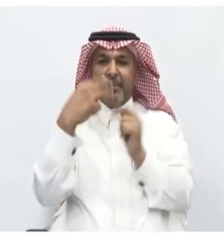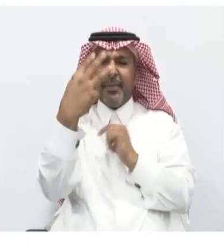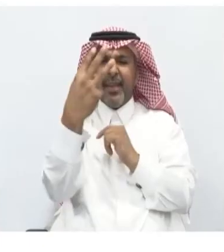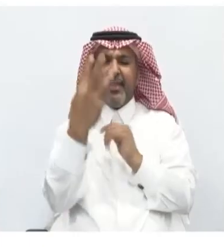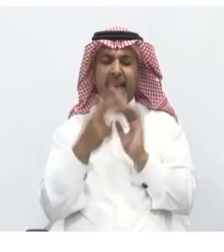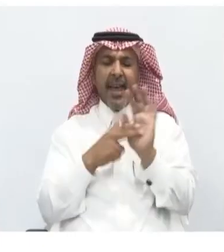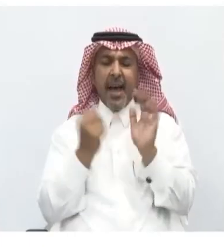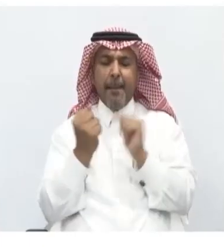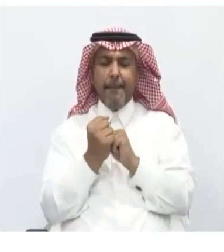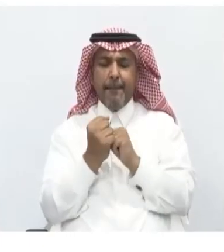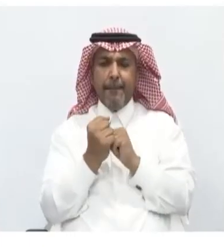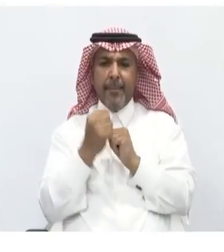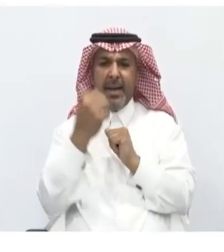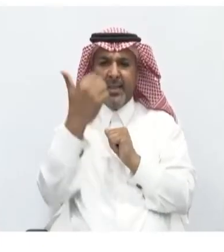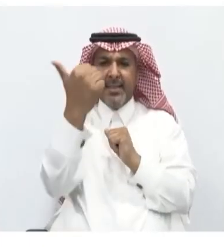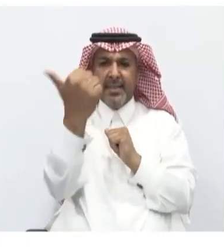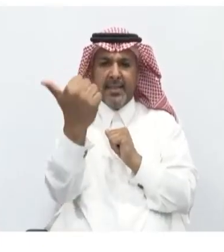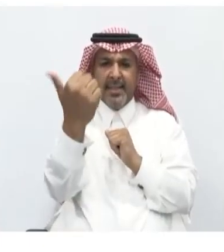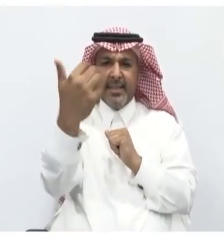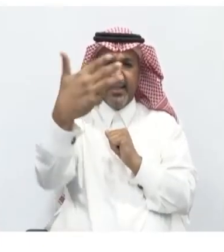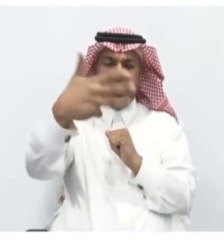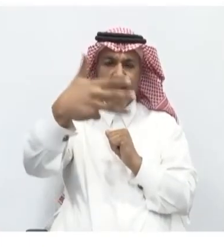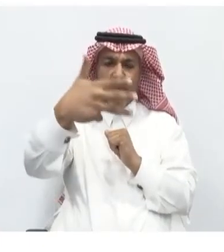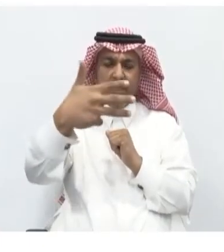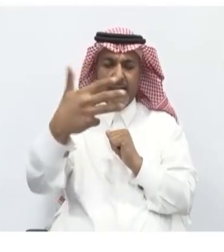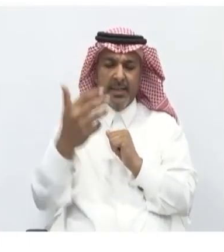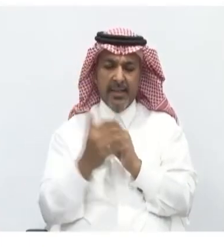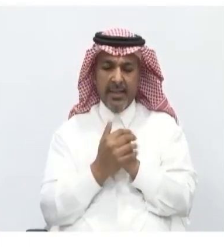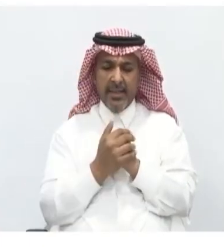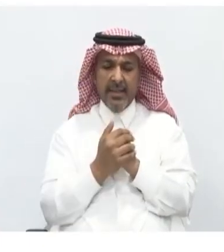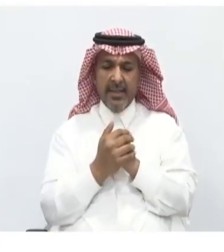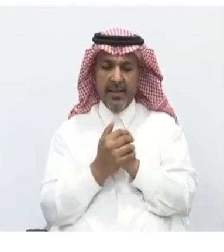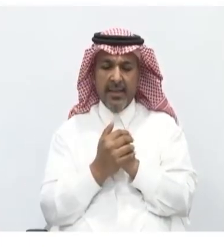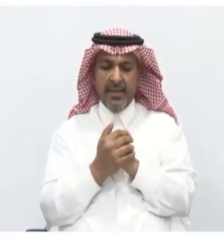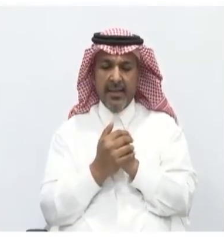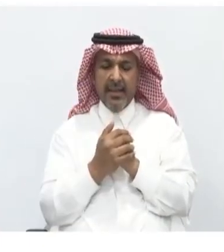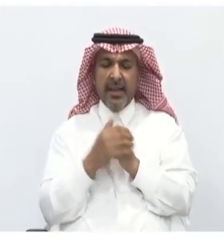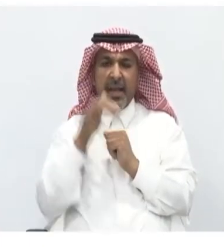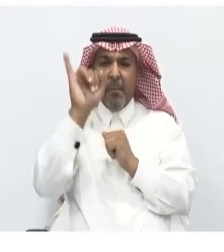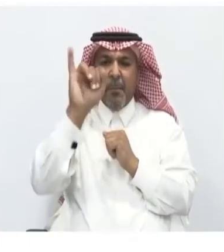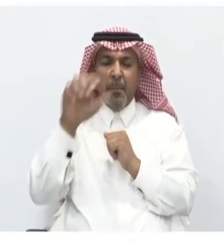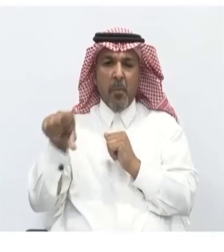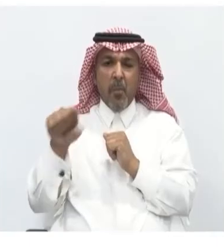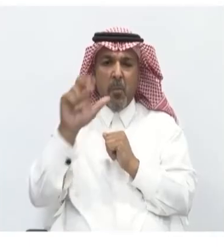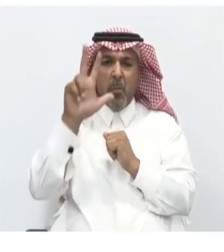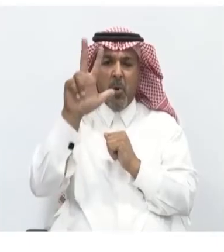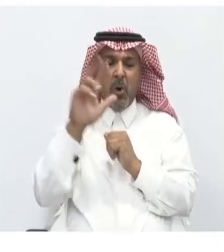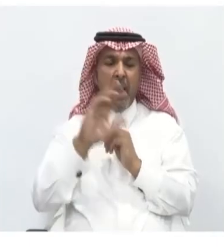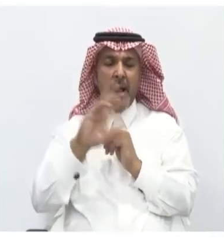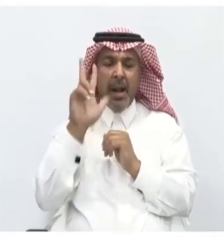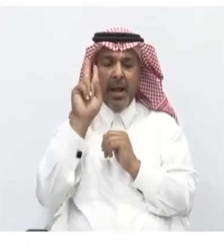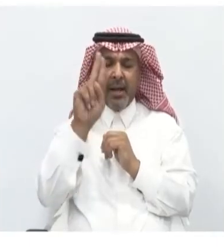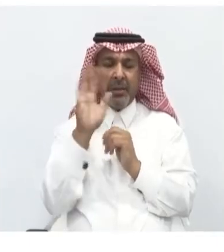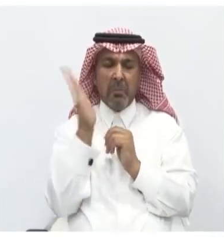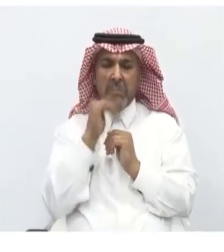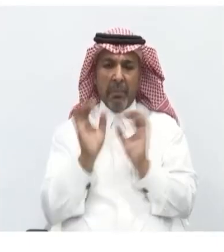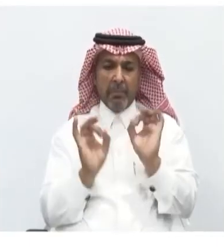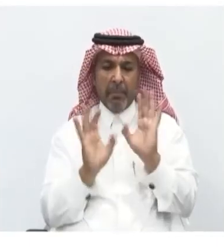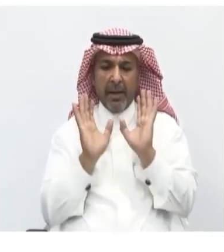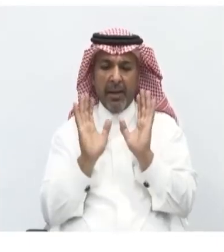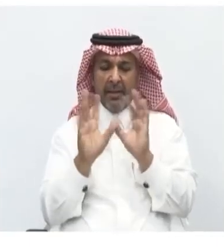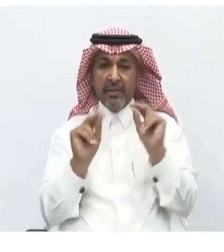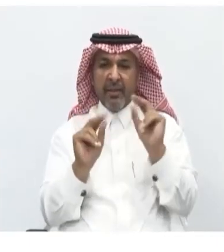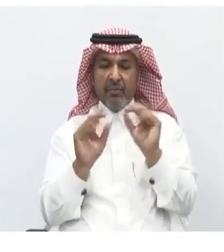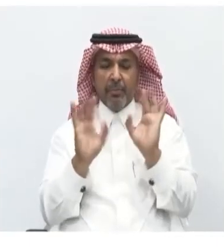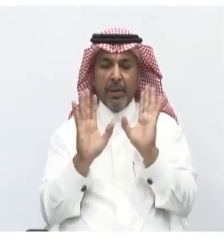الثلاثه سيعطيني سته وتسعين لا اريد المولات اريد فقط الغرامات اذا حولنا المولات